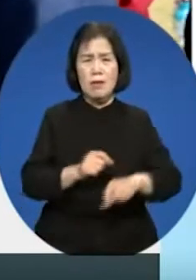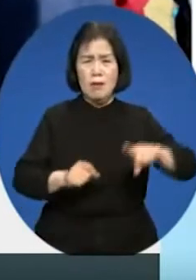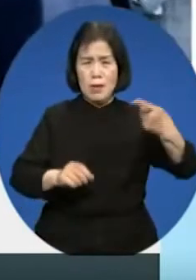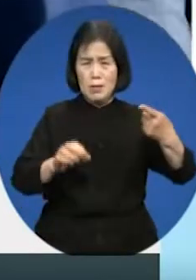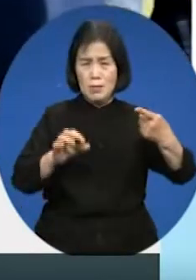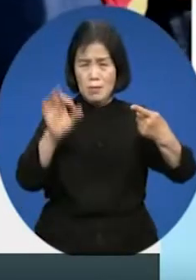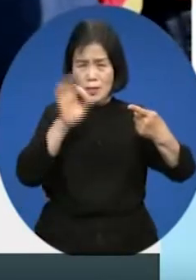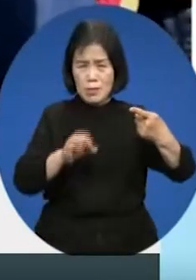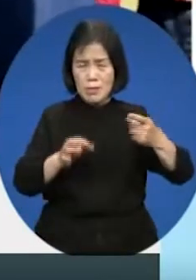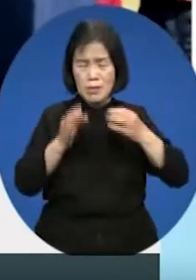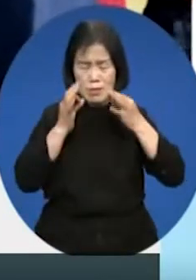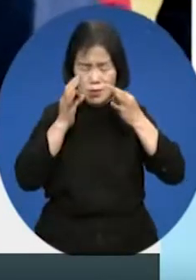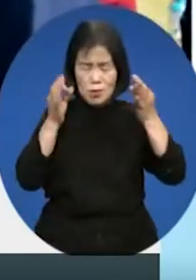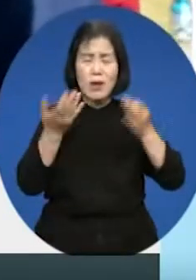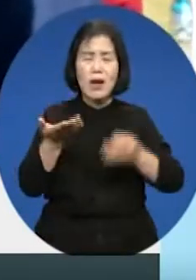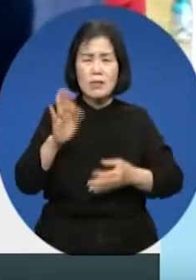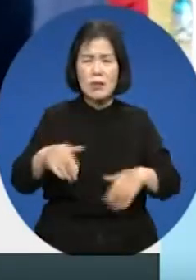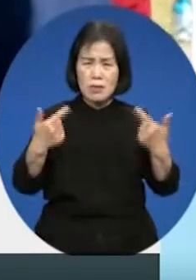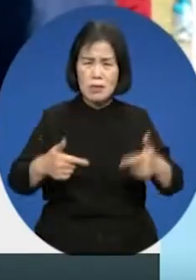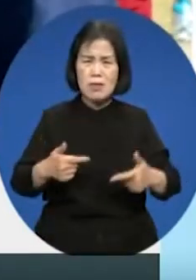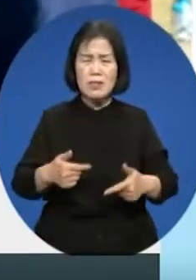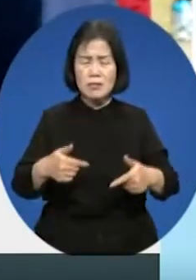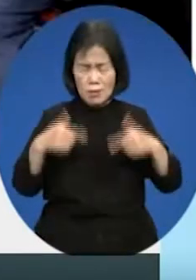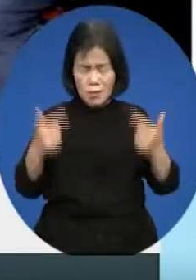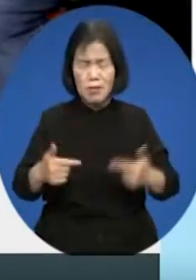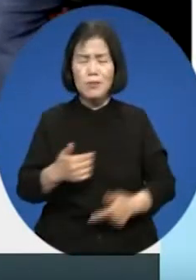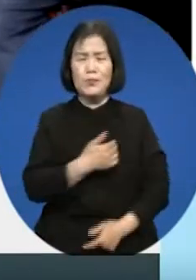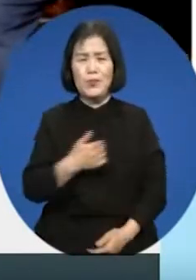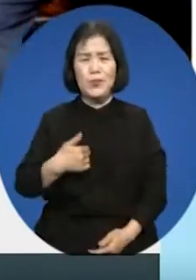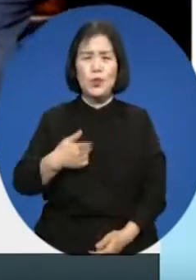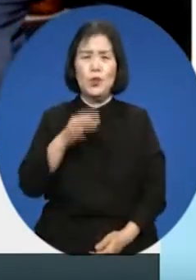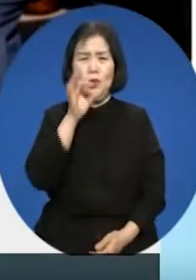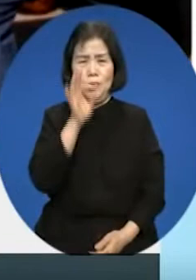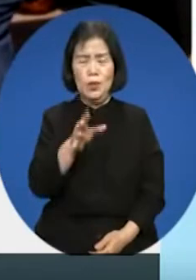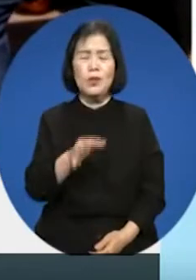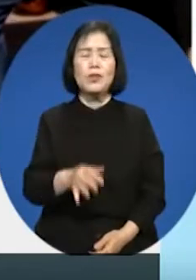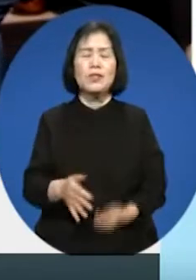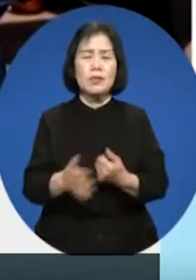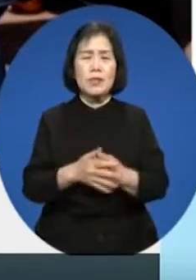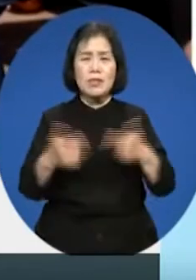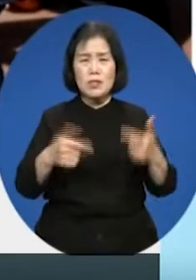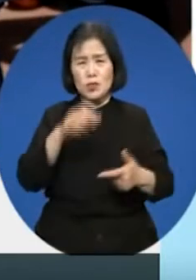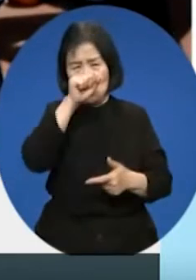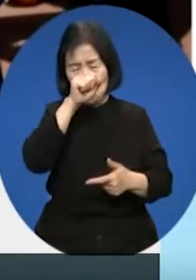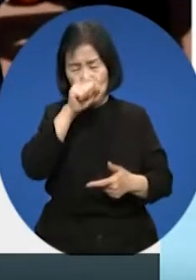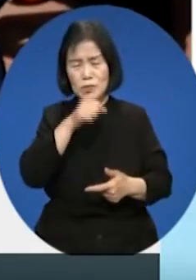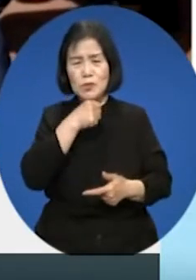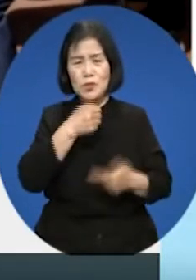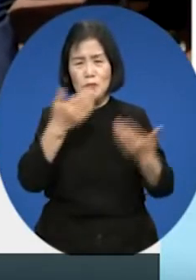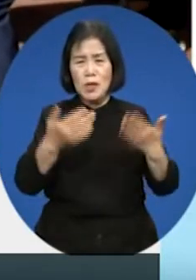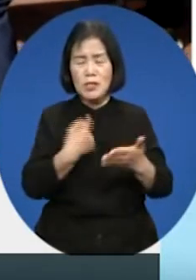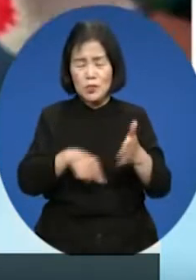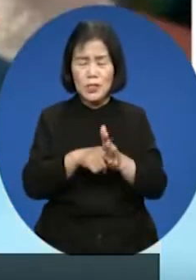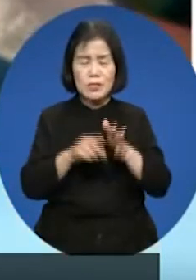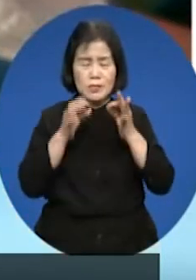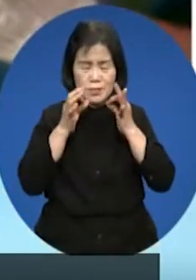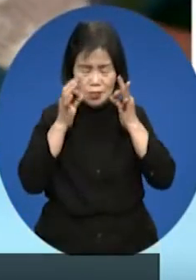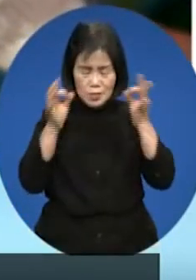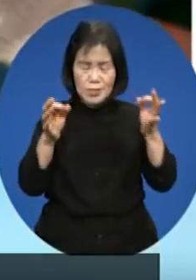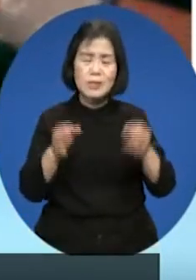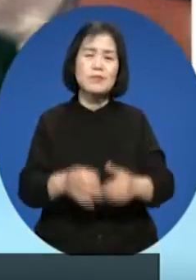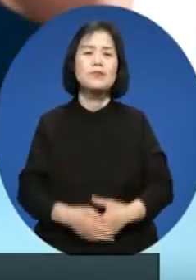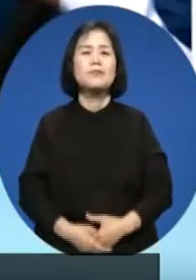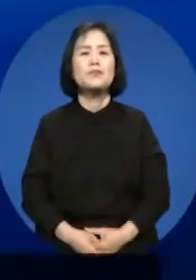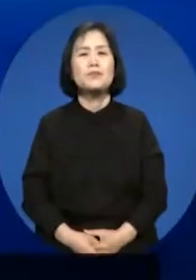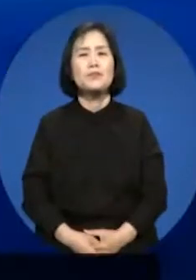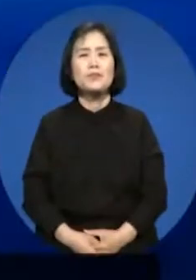만점으로 일을 하려고 노력을 하지만 늘 다 만족할 수는 없지 않겠어요? 그러나 늘 좋은 점수를 받기 위해서 최선을 다하도록 하겠습니다. 알겠습니다.